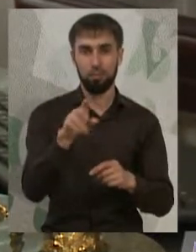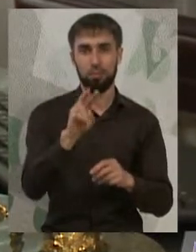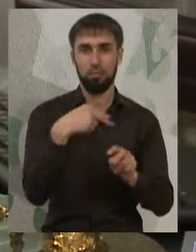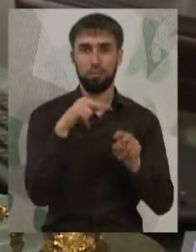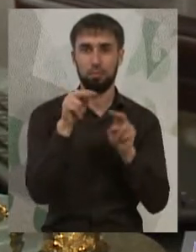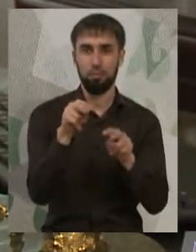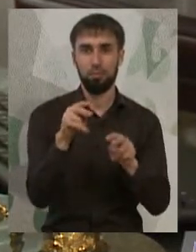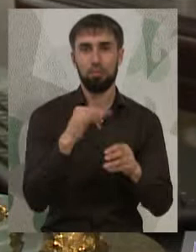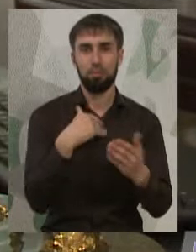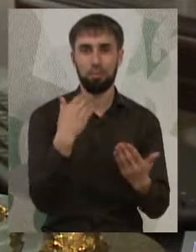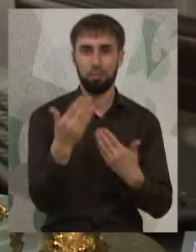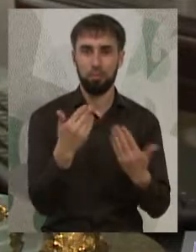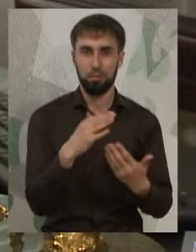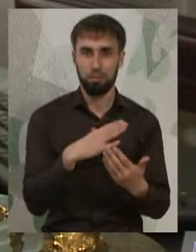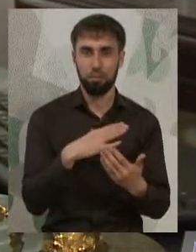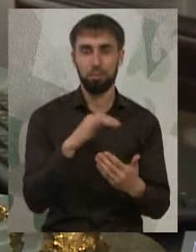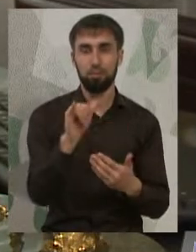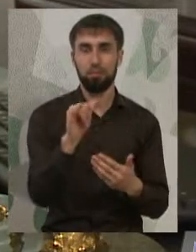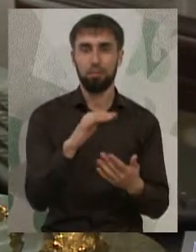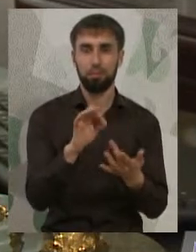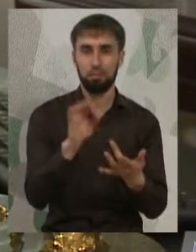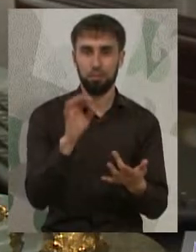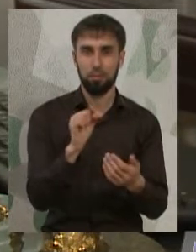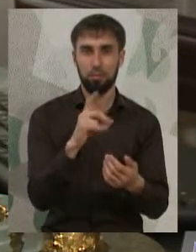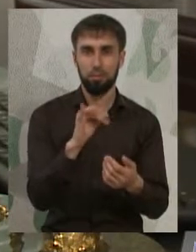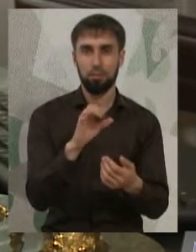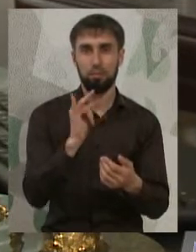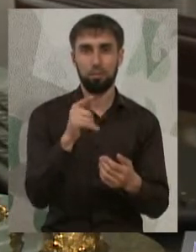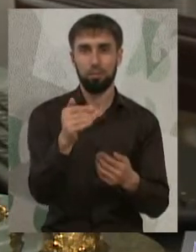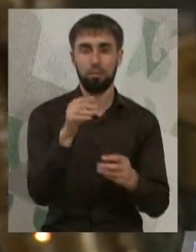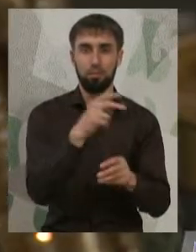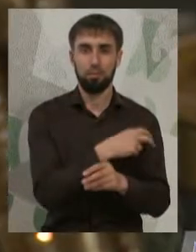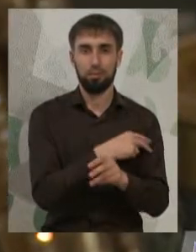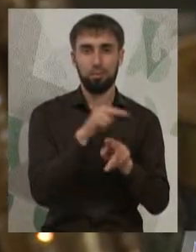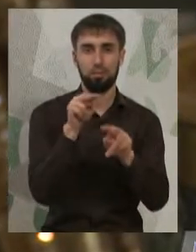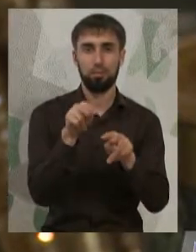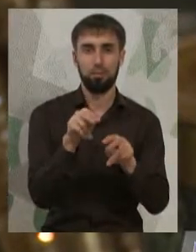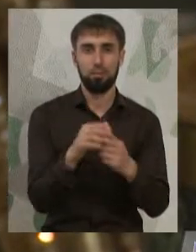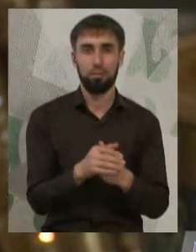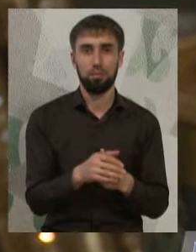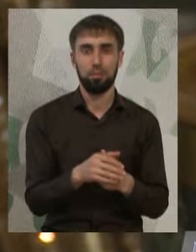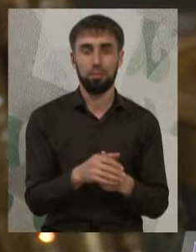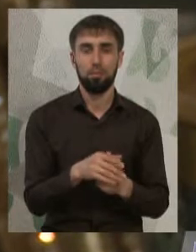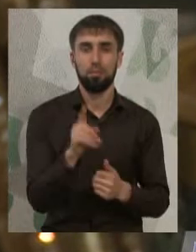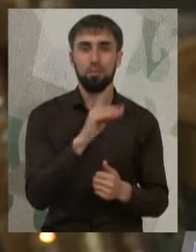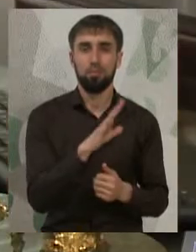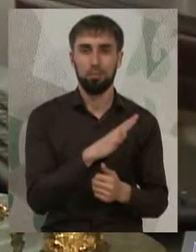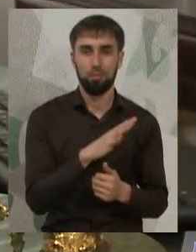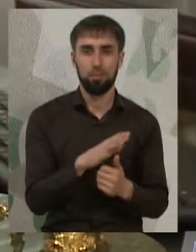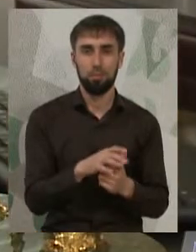проводятся беседы, у них берутся анализы, эти люди находятся под наблюдением. Средства для того,